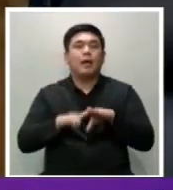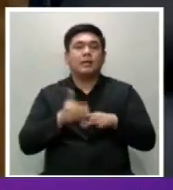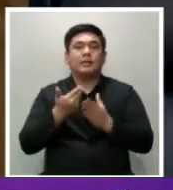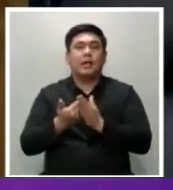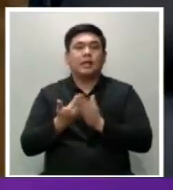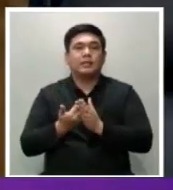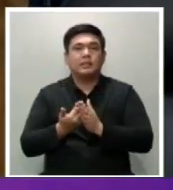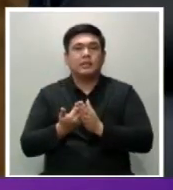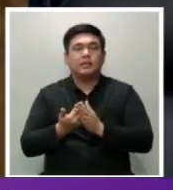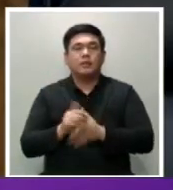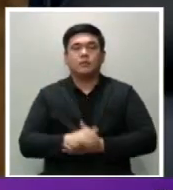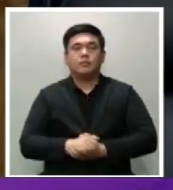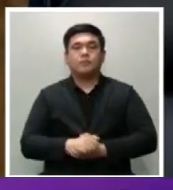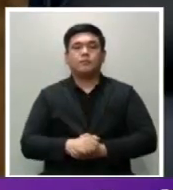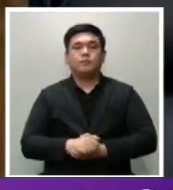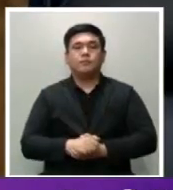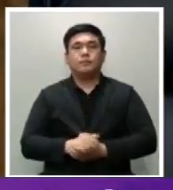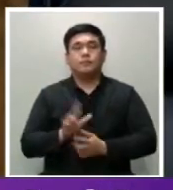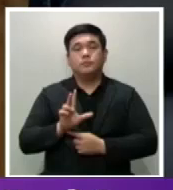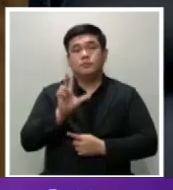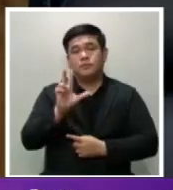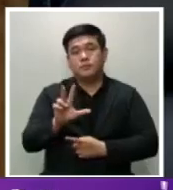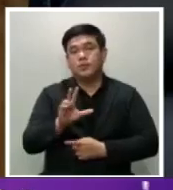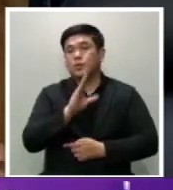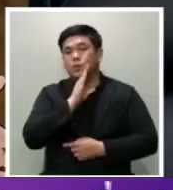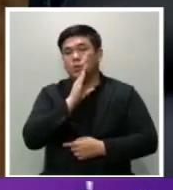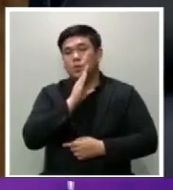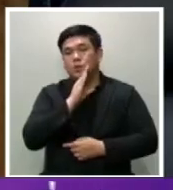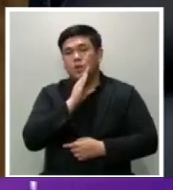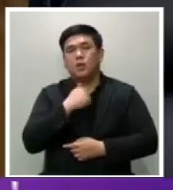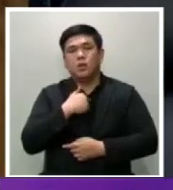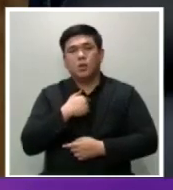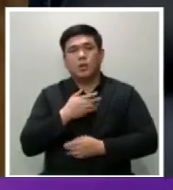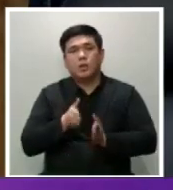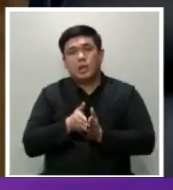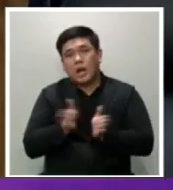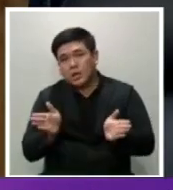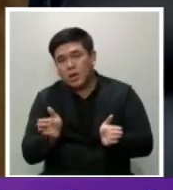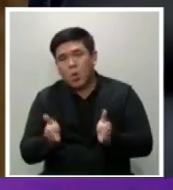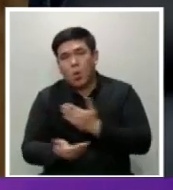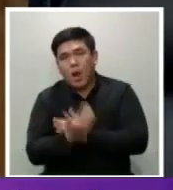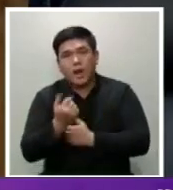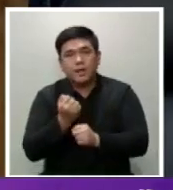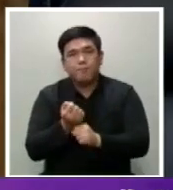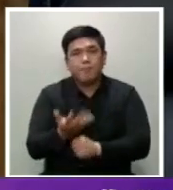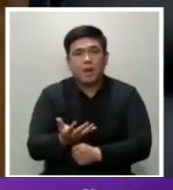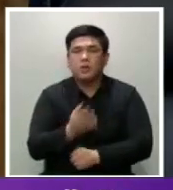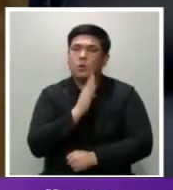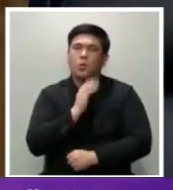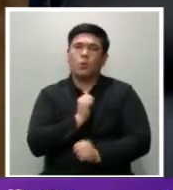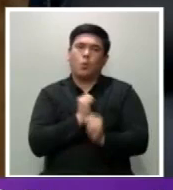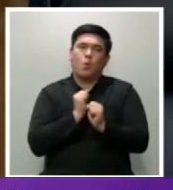ละประเด็นที่สามอ้าวสมมติต้องคิดออปชันคือทางเลือกหรือทางออกเอ๊ะถ้าเรากลัวอย่